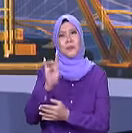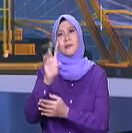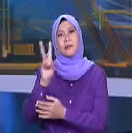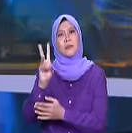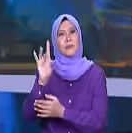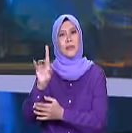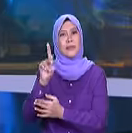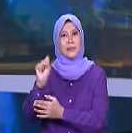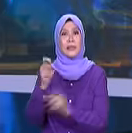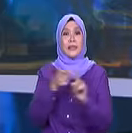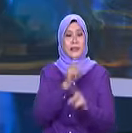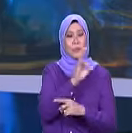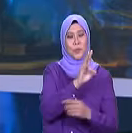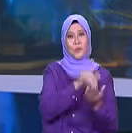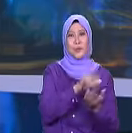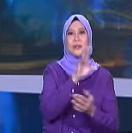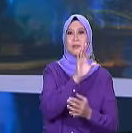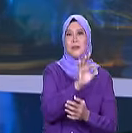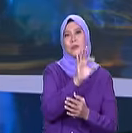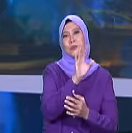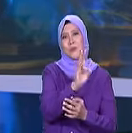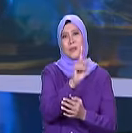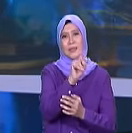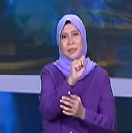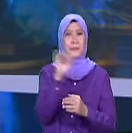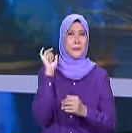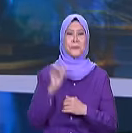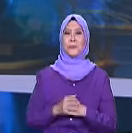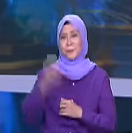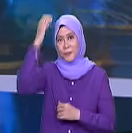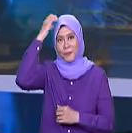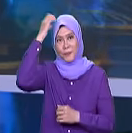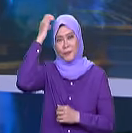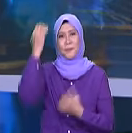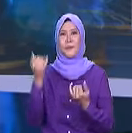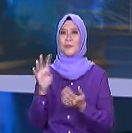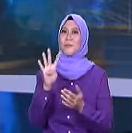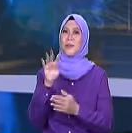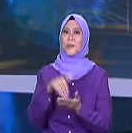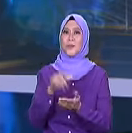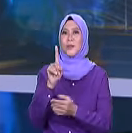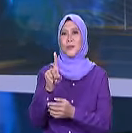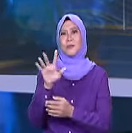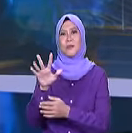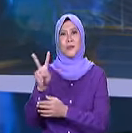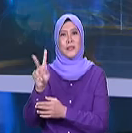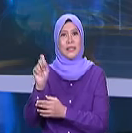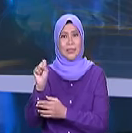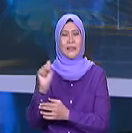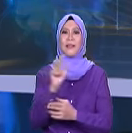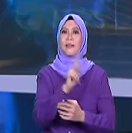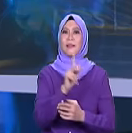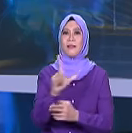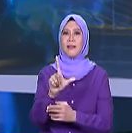8,868 kes daripada 7,097 kes semalam. Selangor menyumbangkan 4,152 kes diikuti